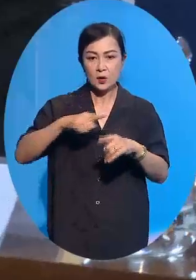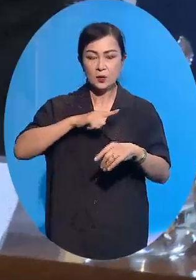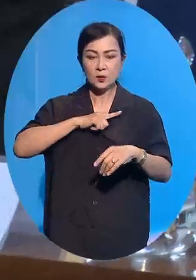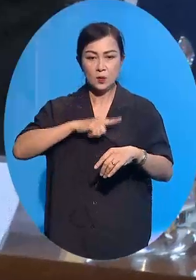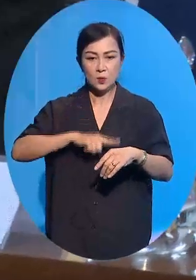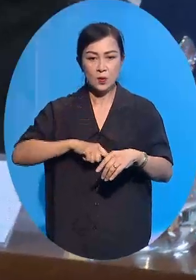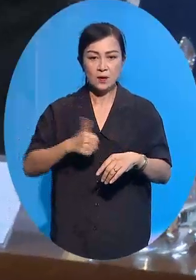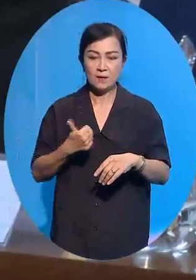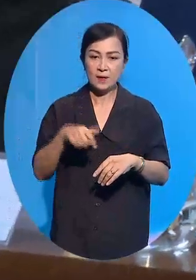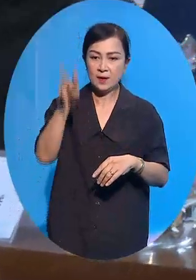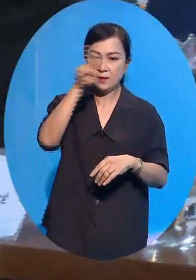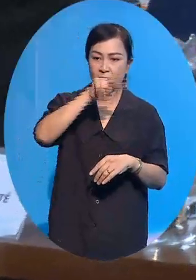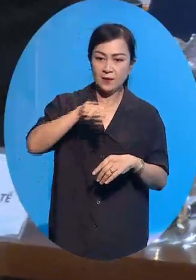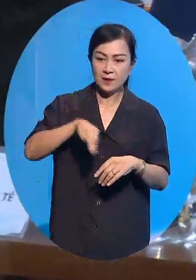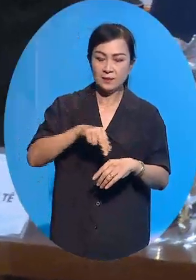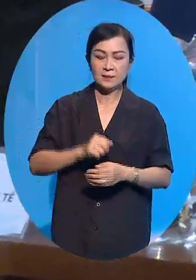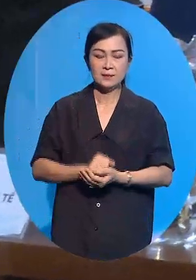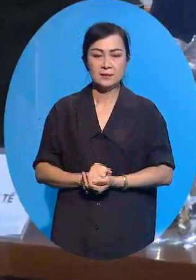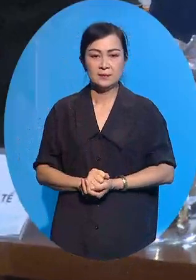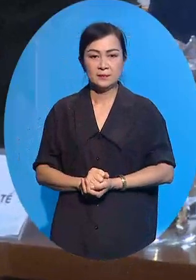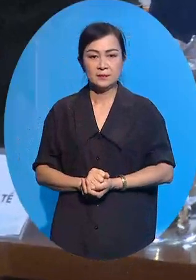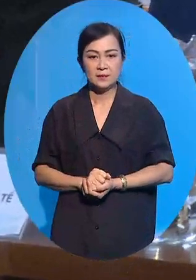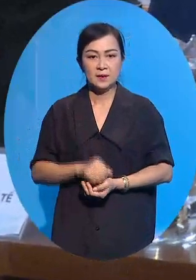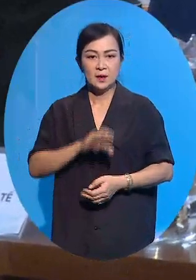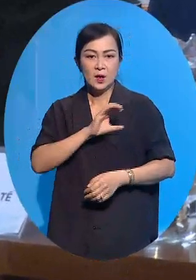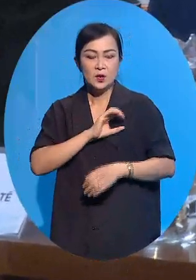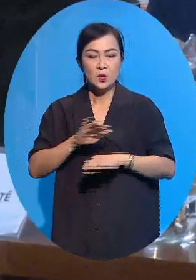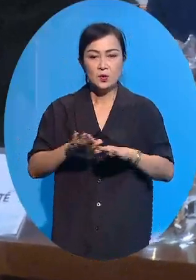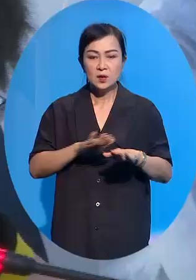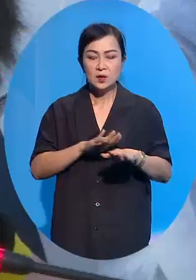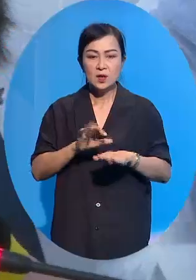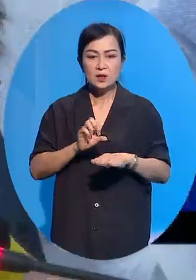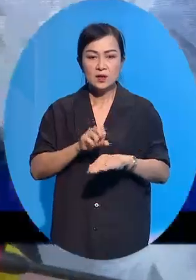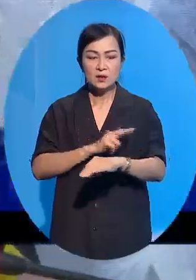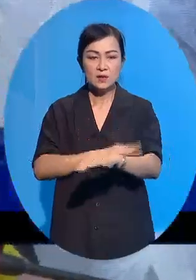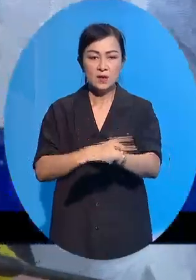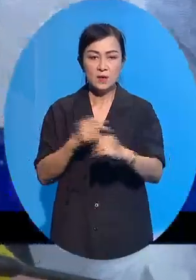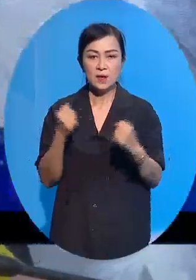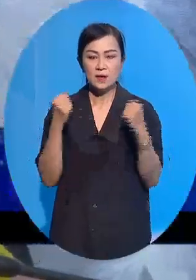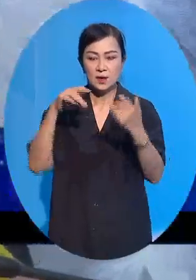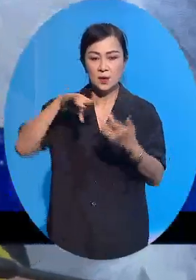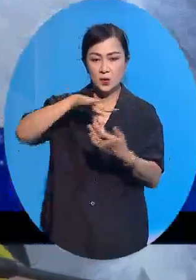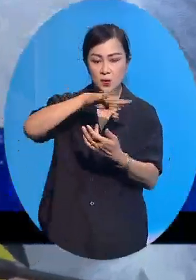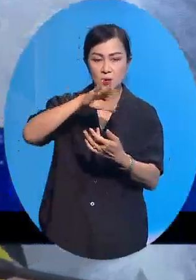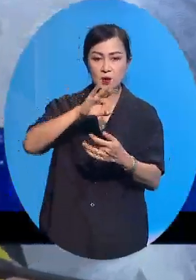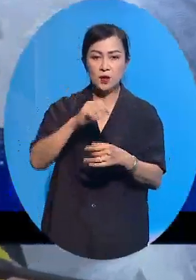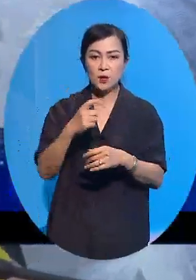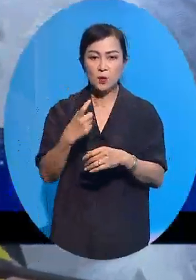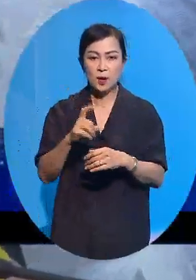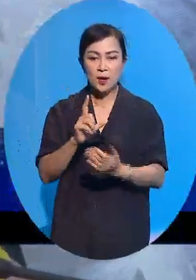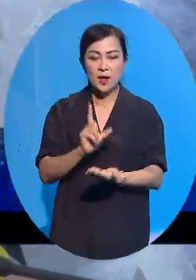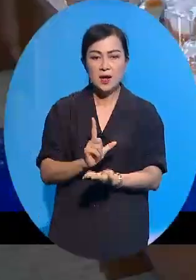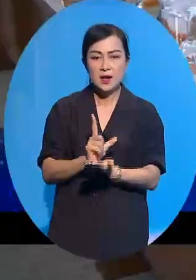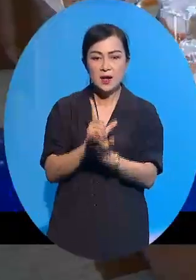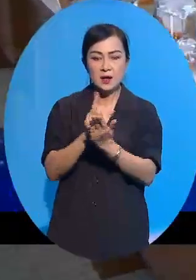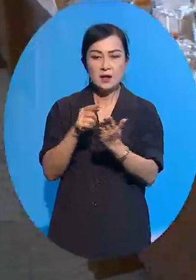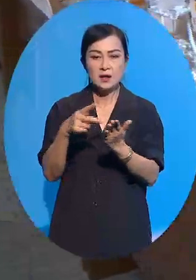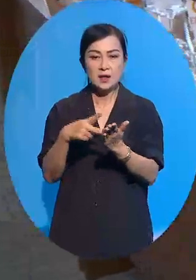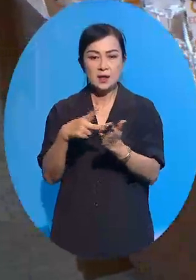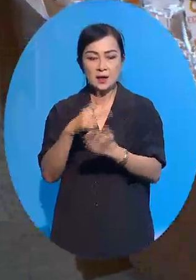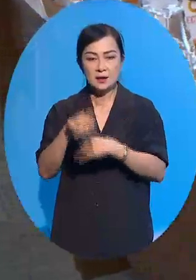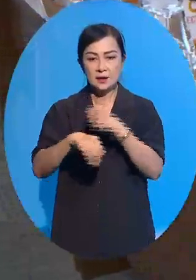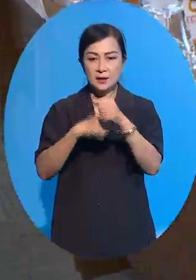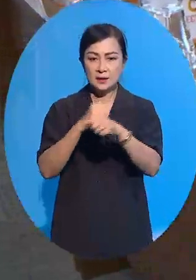Quốc và Việt Nam. Với sự chủ trì thực hiện của Sở Văn hóa Thể thao và Du lịch tỉnh Tuyên Quang, lễ hội khinh khí cầu quốc tế lần thứ 2